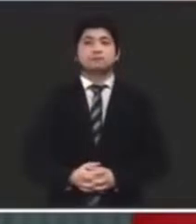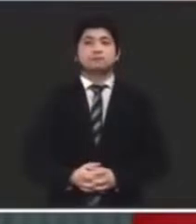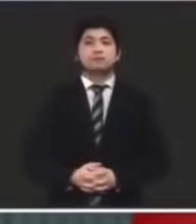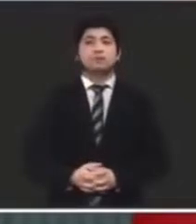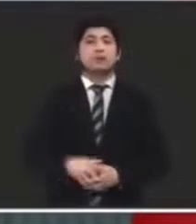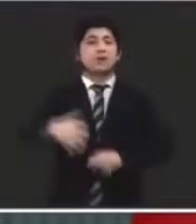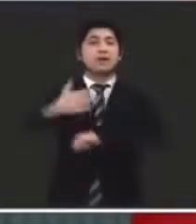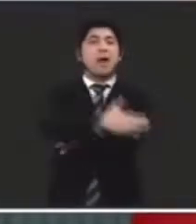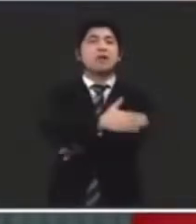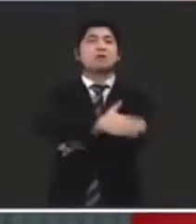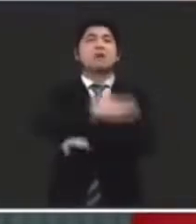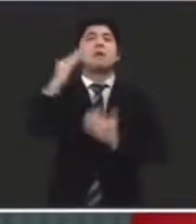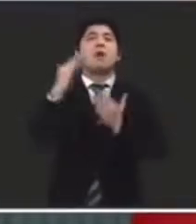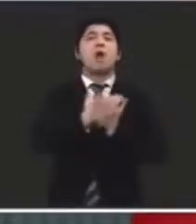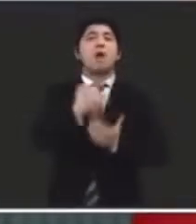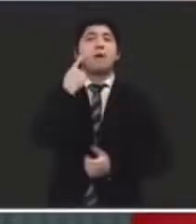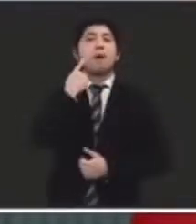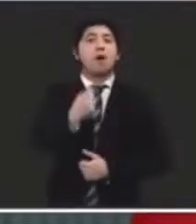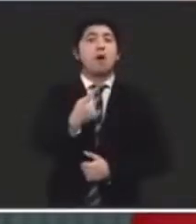yardım programları